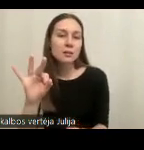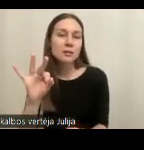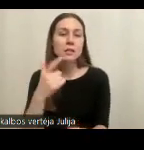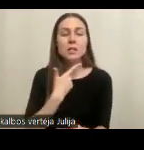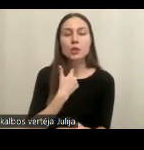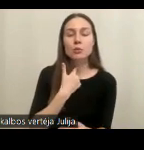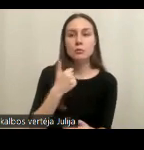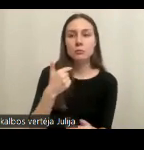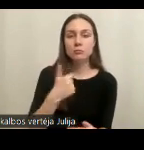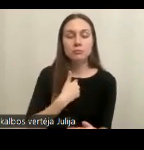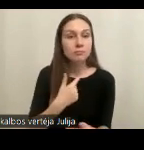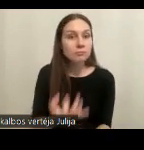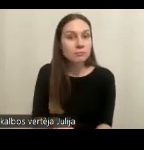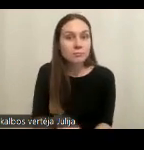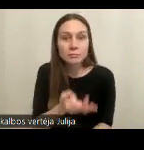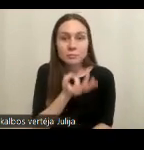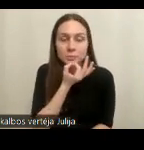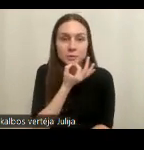ir galiu